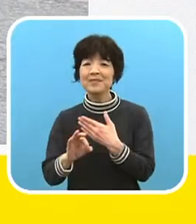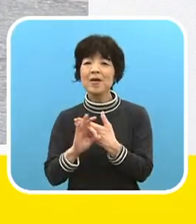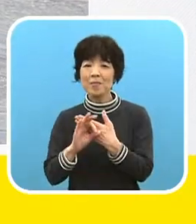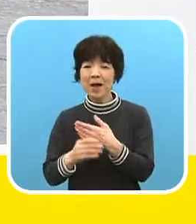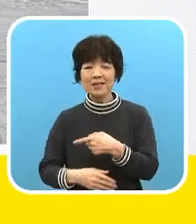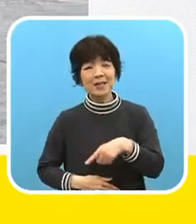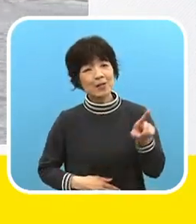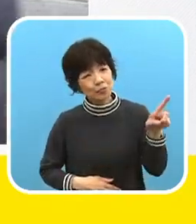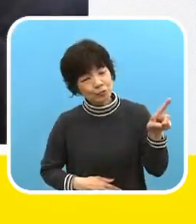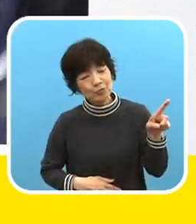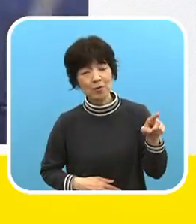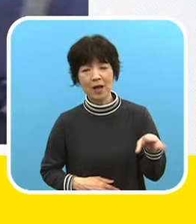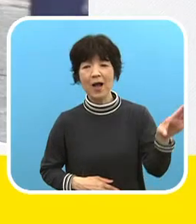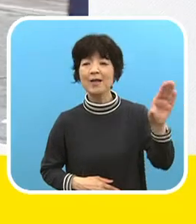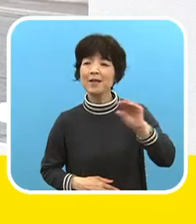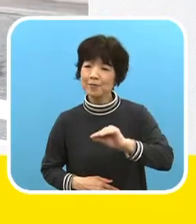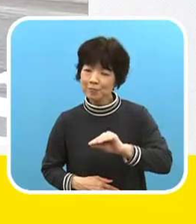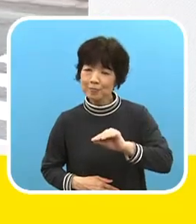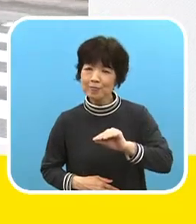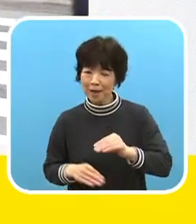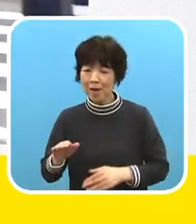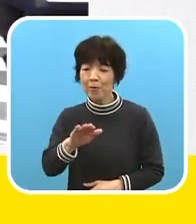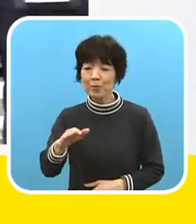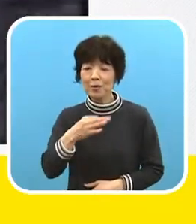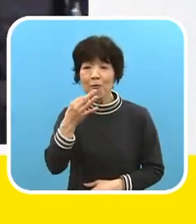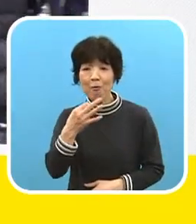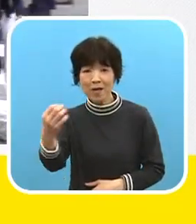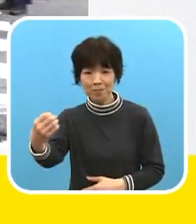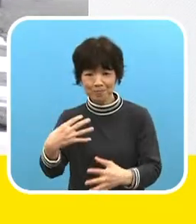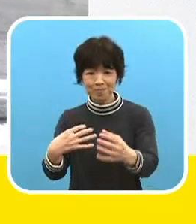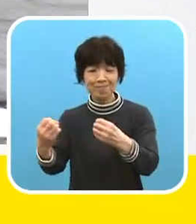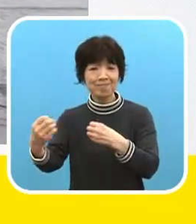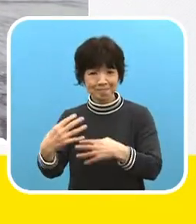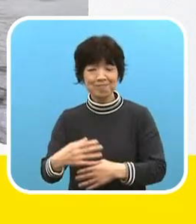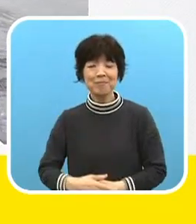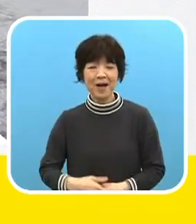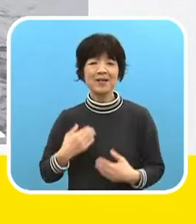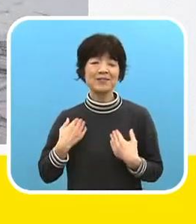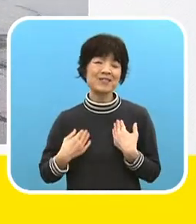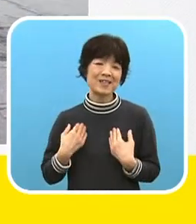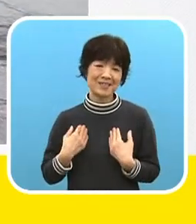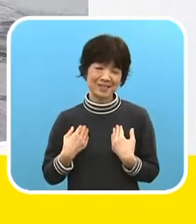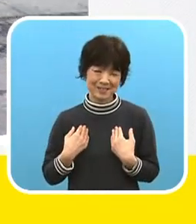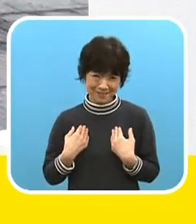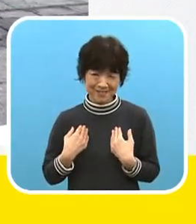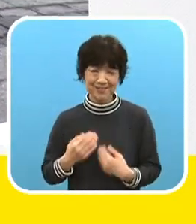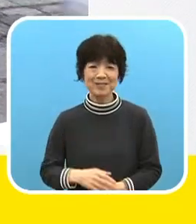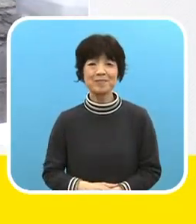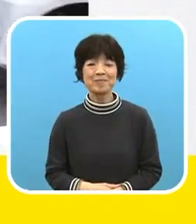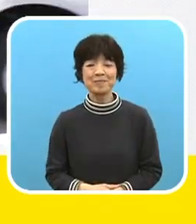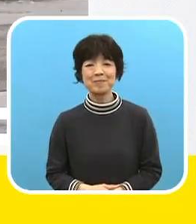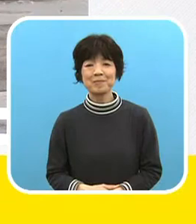って帰ってきたよなんて言いながら、やっぱり言葉もらうことかな。